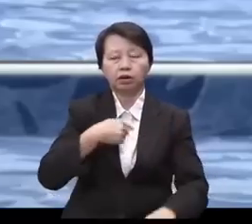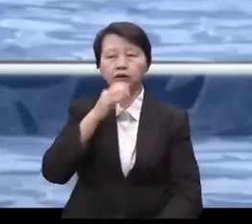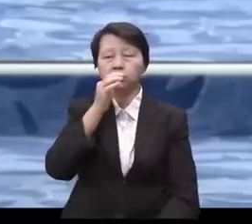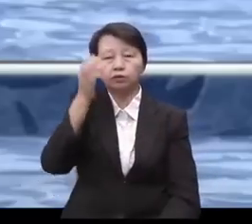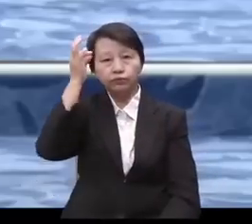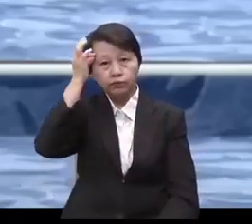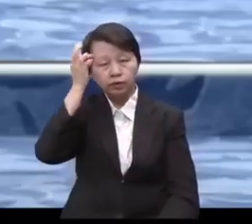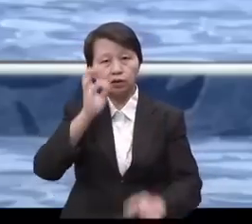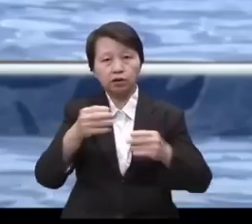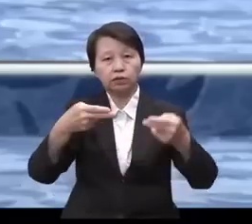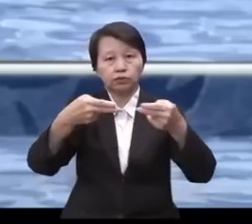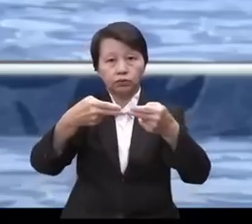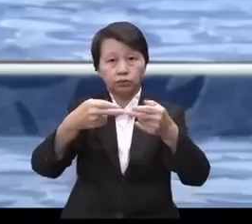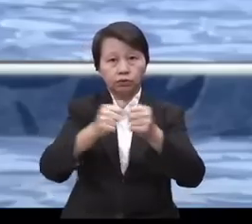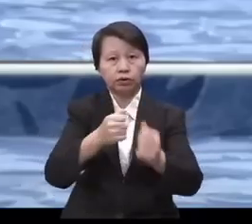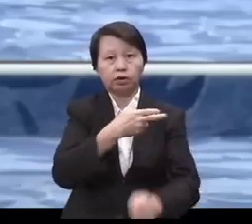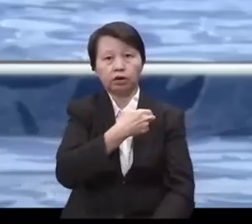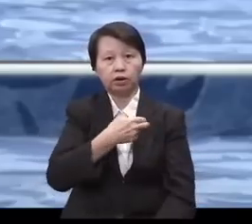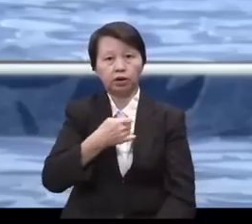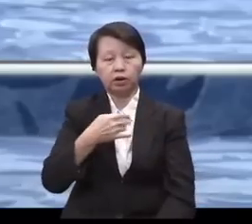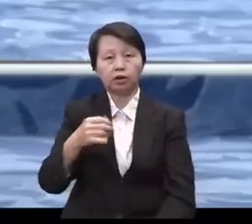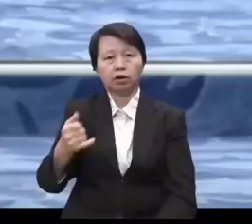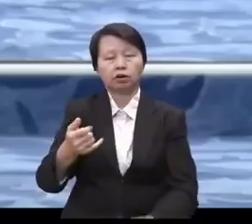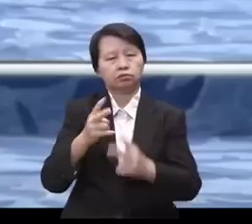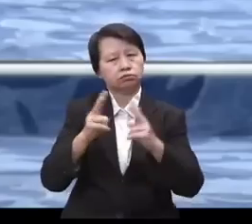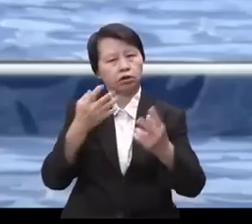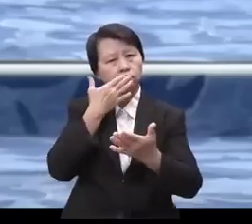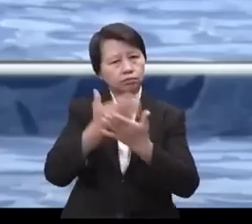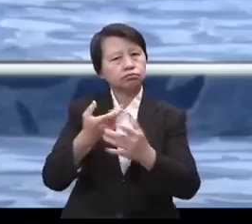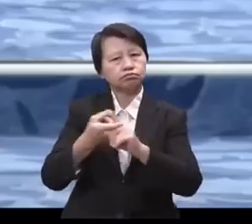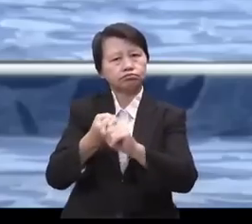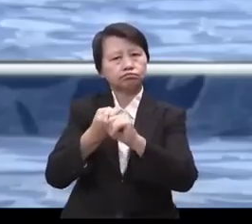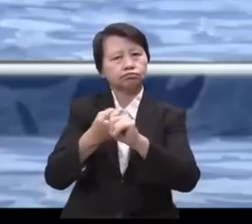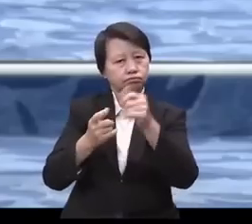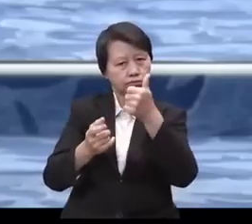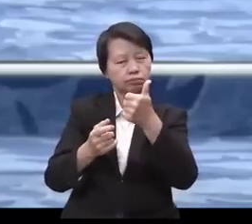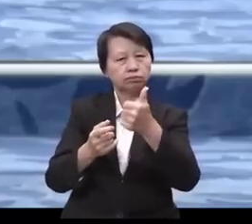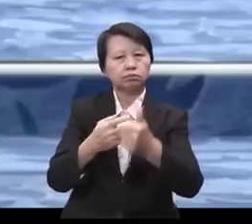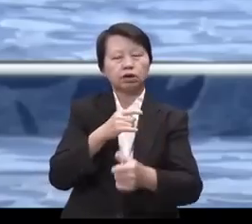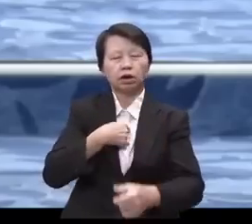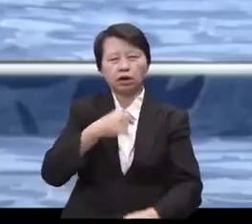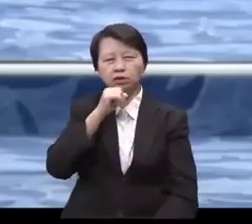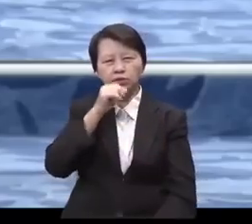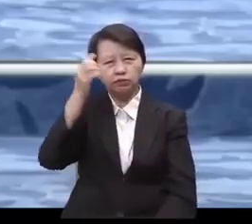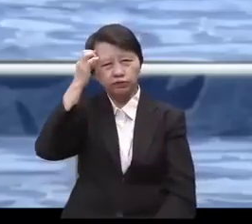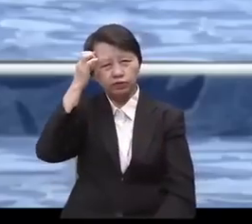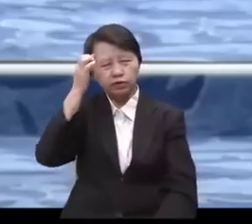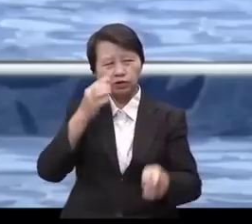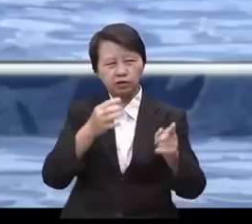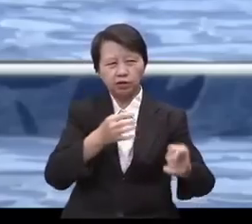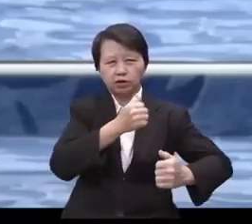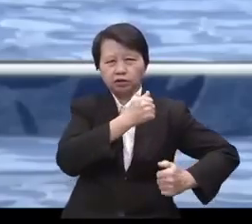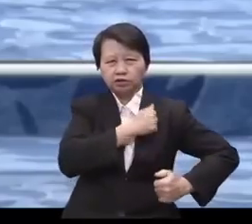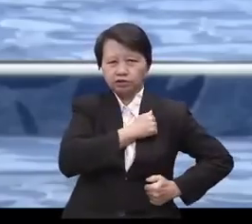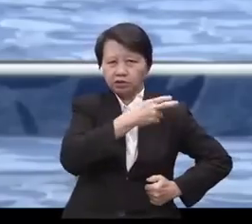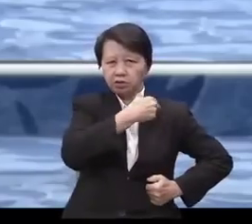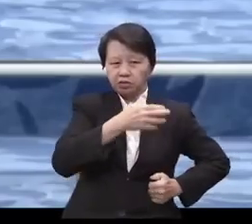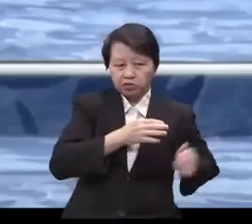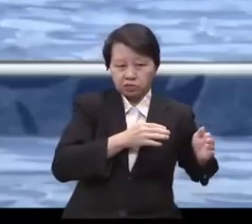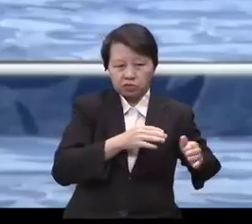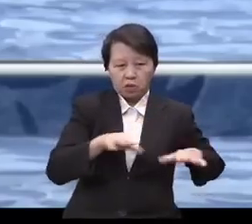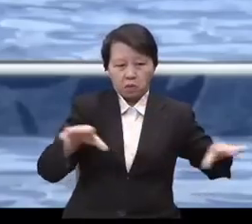kerana hubungan kita dengan Indonesia ini di tahap yang sangat baik, dan saya tidak fikir pelanggaran kawasan sempadan